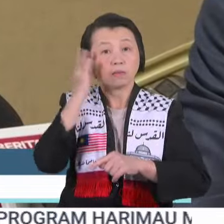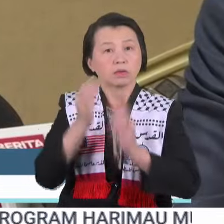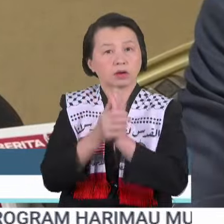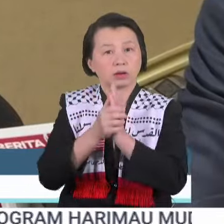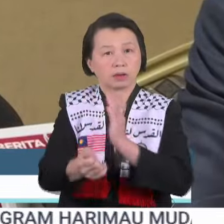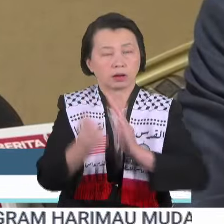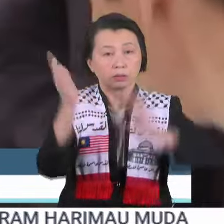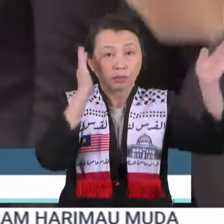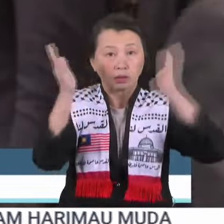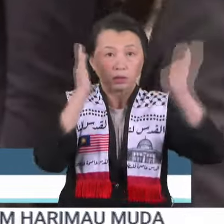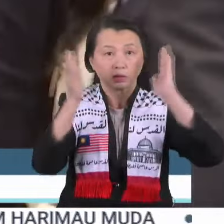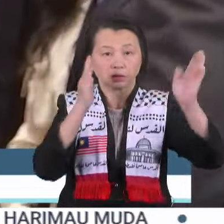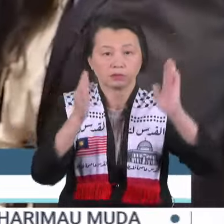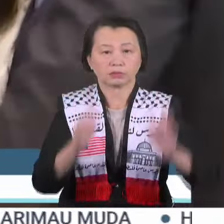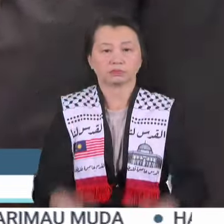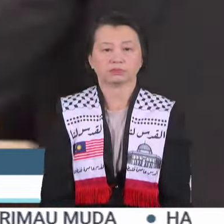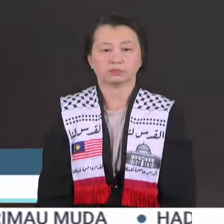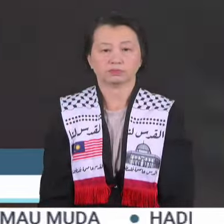kemahiran Malaysia.